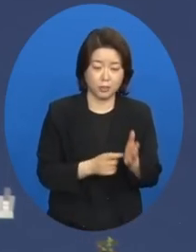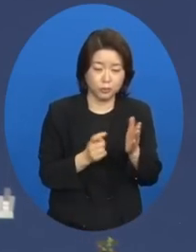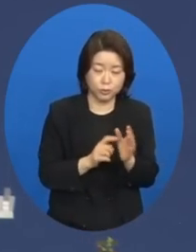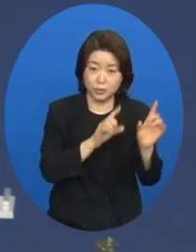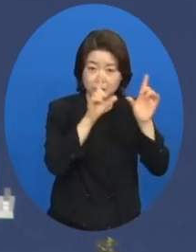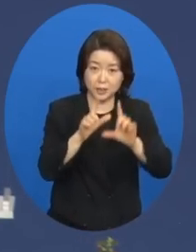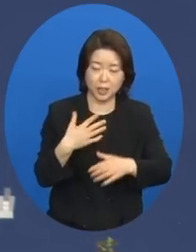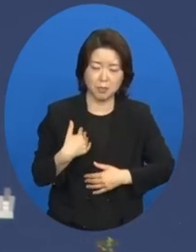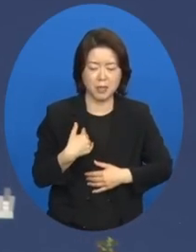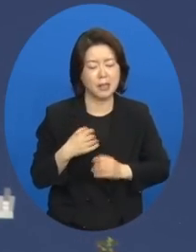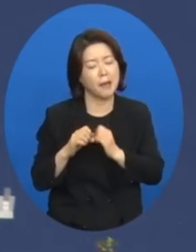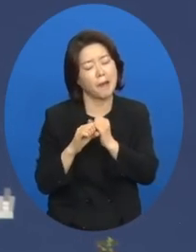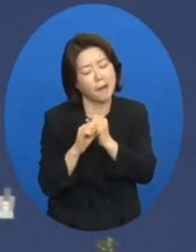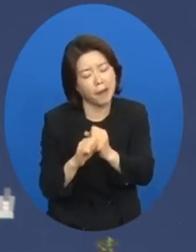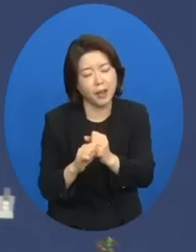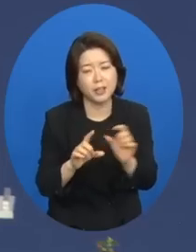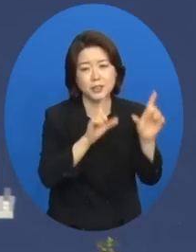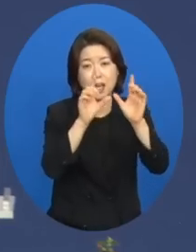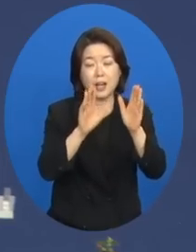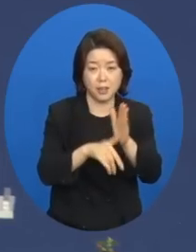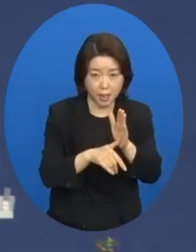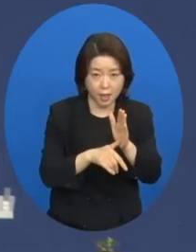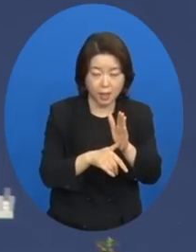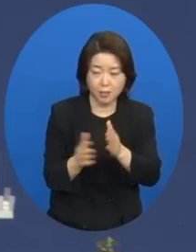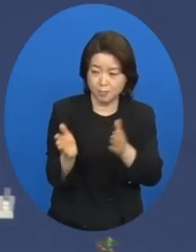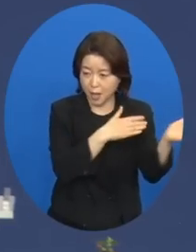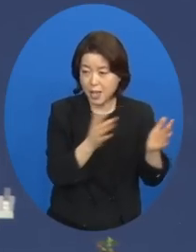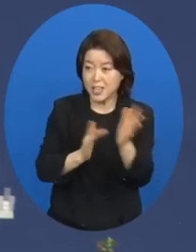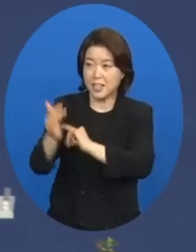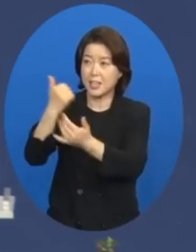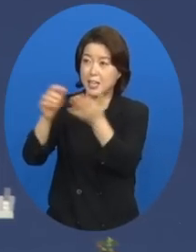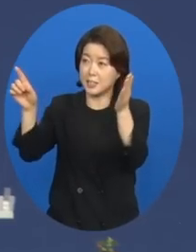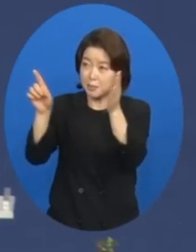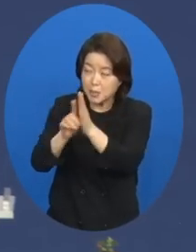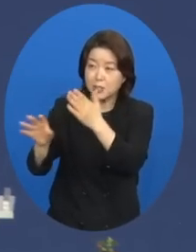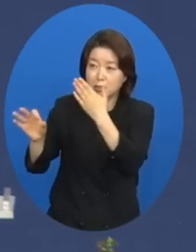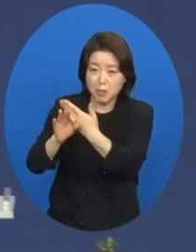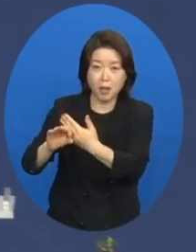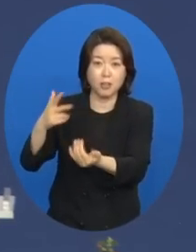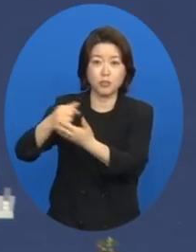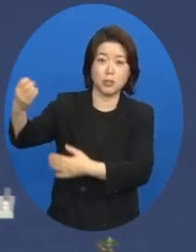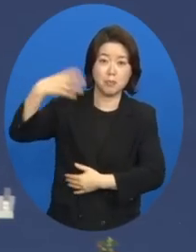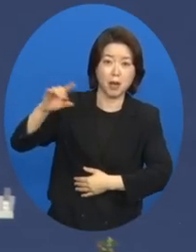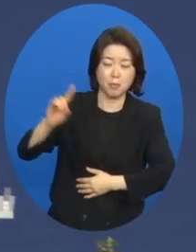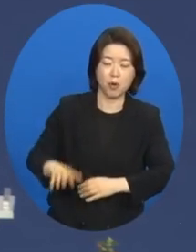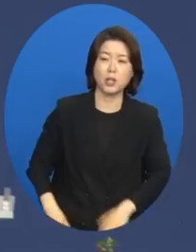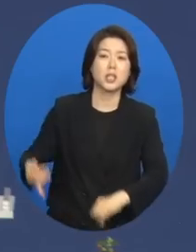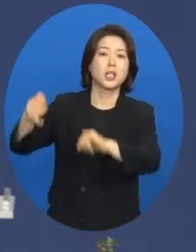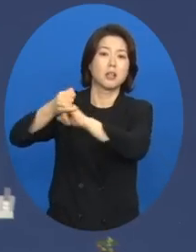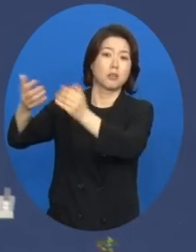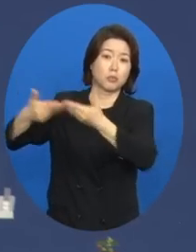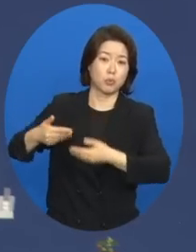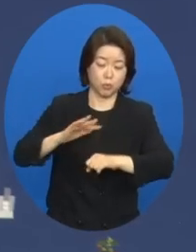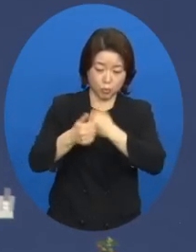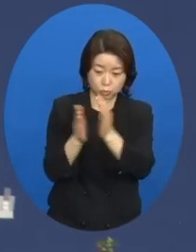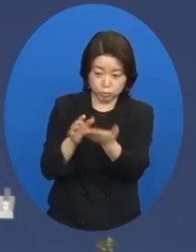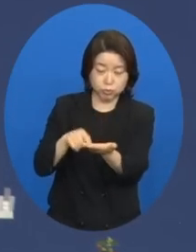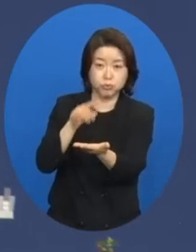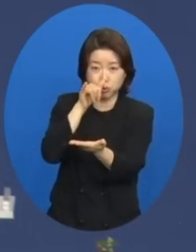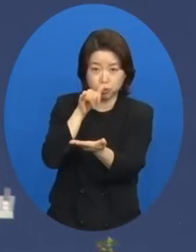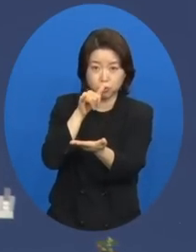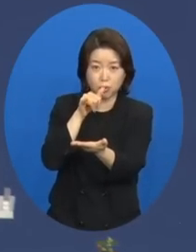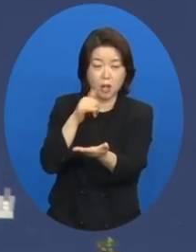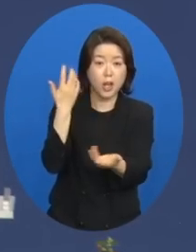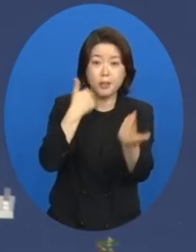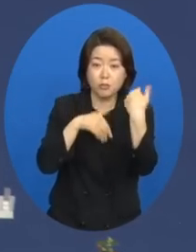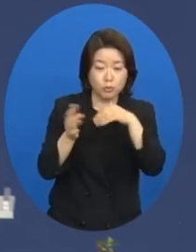살던 우리가 예수님을 믿고 나면요 주님께서 뭐라고 말씀하시는 거 아니? 이 약속을 주신 거예요. 성경에 누구든지